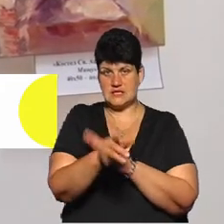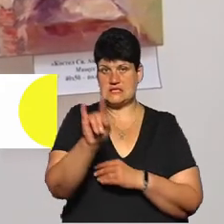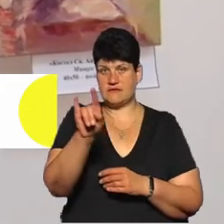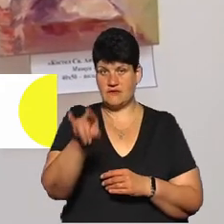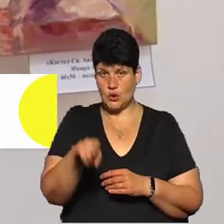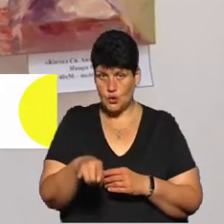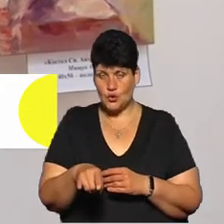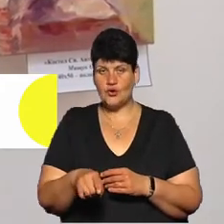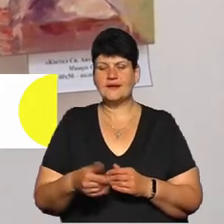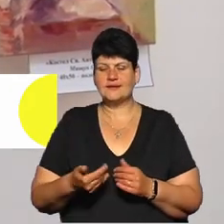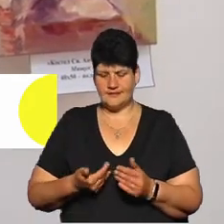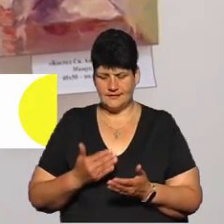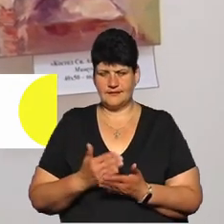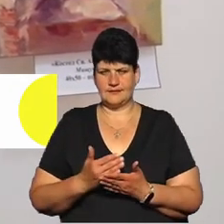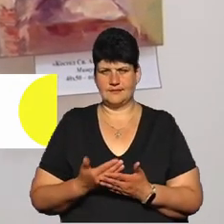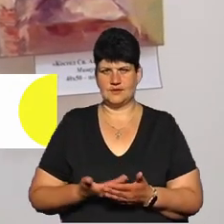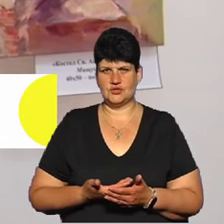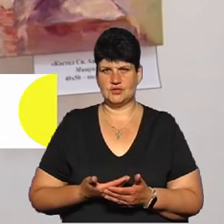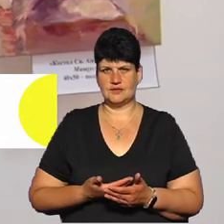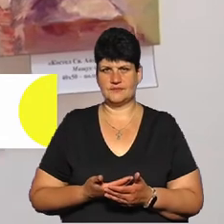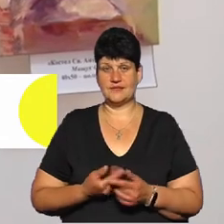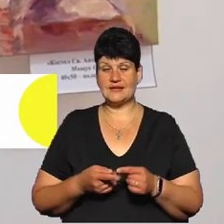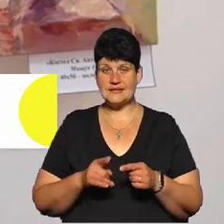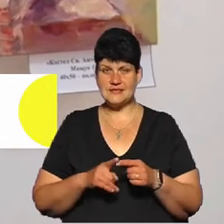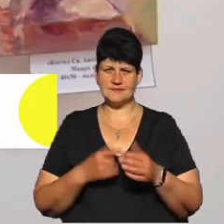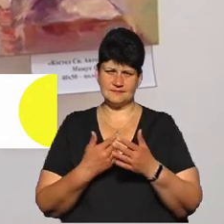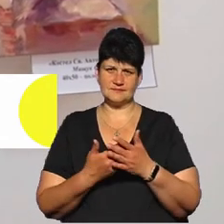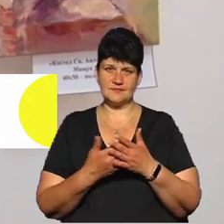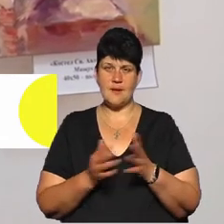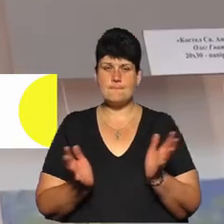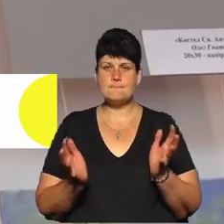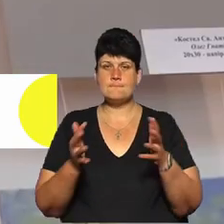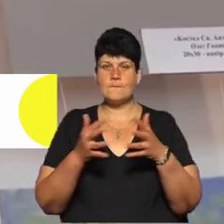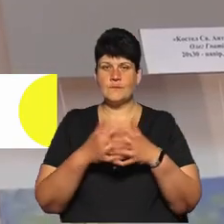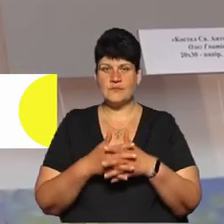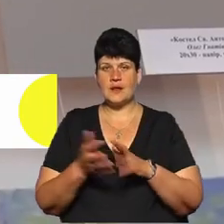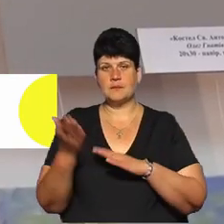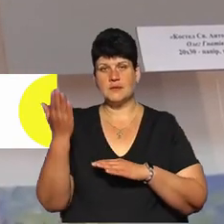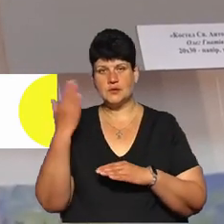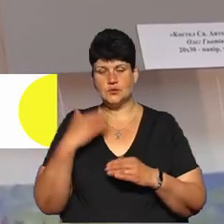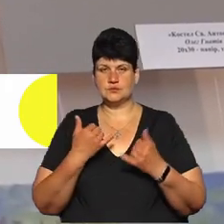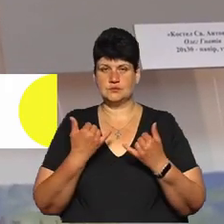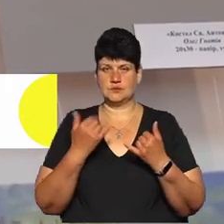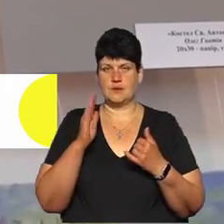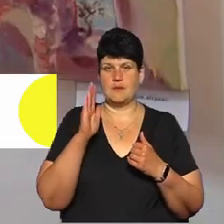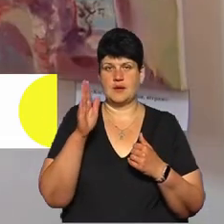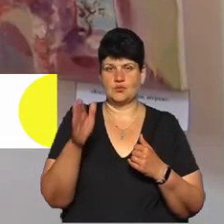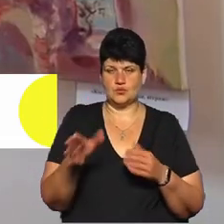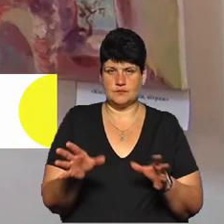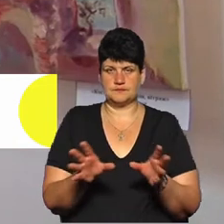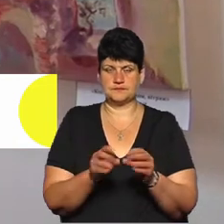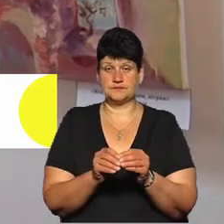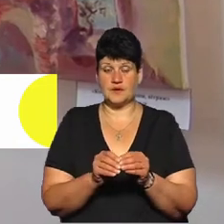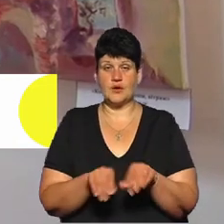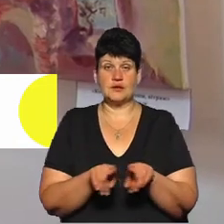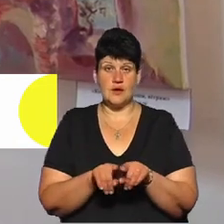живріє життя. Тобто це так символічно поєднано, якби минуле і майбутнє одночасно. Той самий костел в іншому стилі намалювала